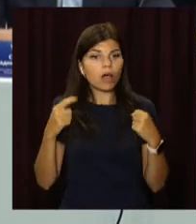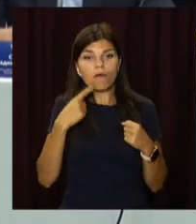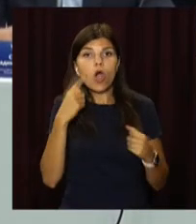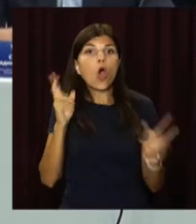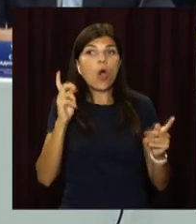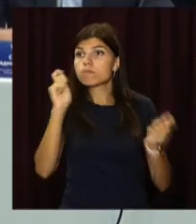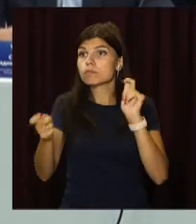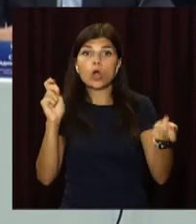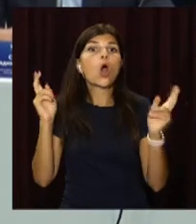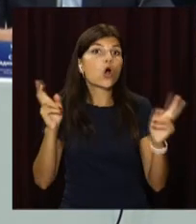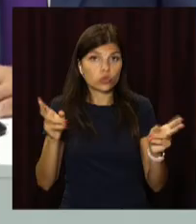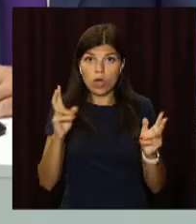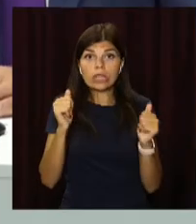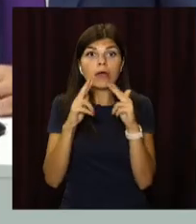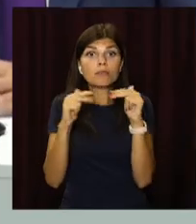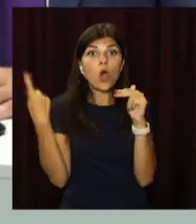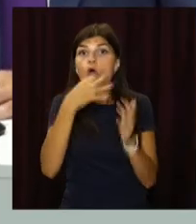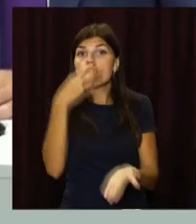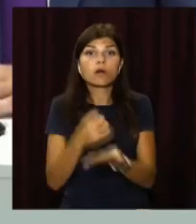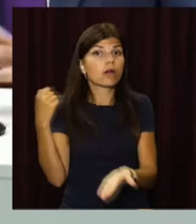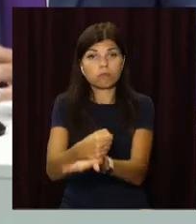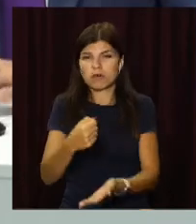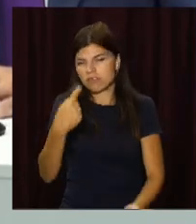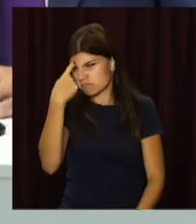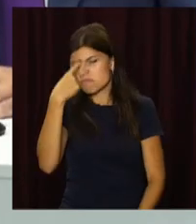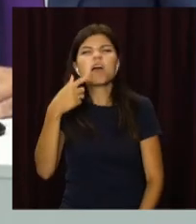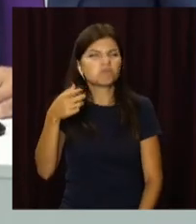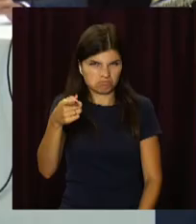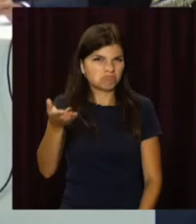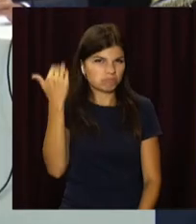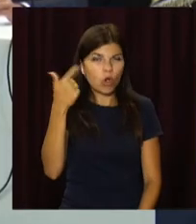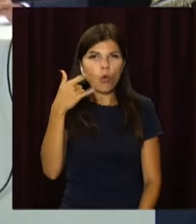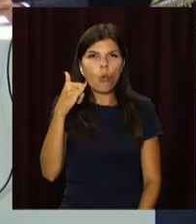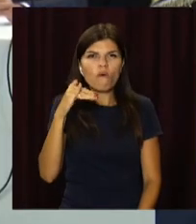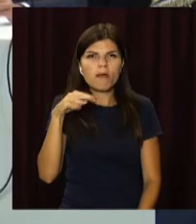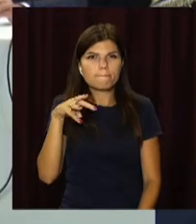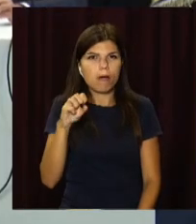очільником федерації на Дніпропетровщині, не вагаючись обрали Геннадія Гуфмана.